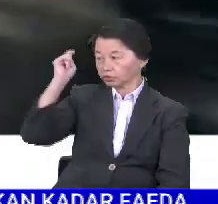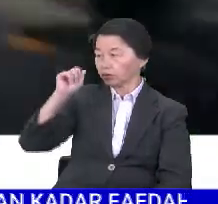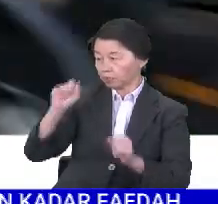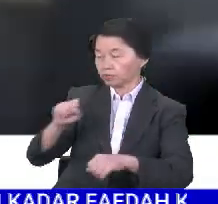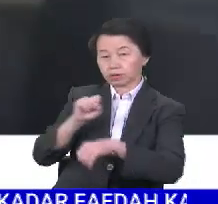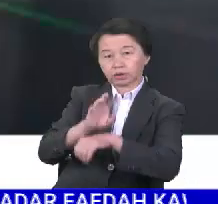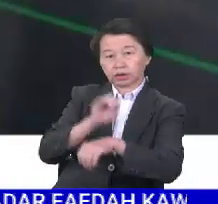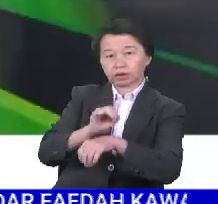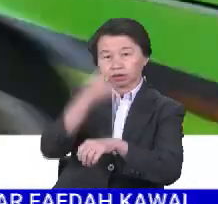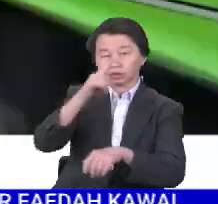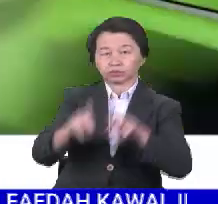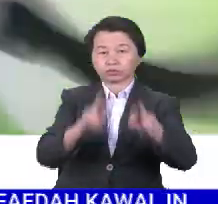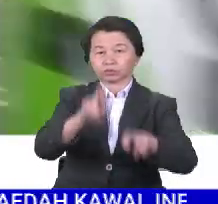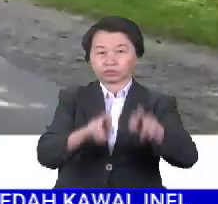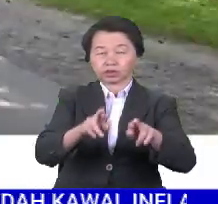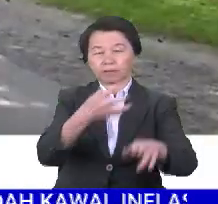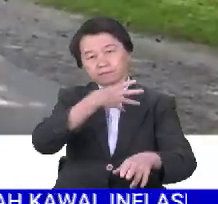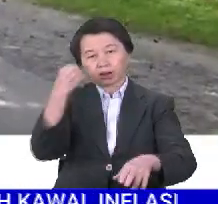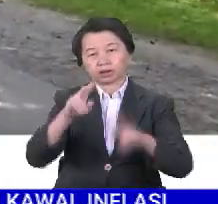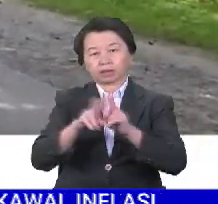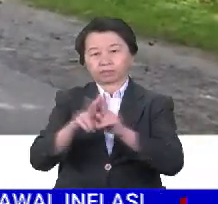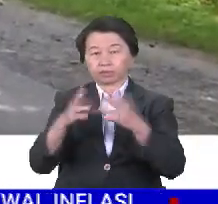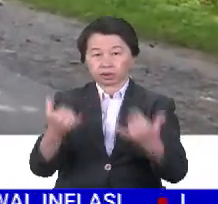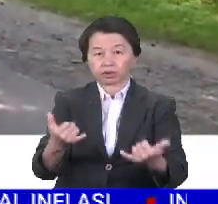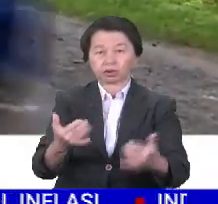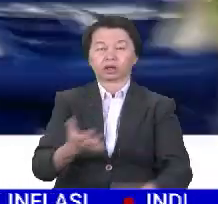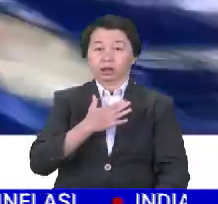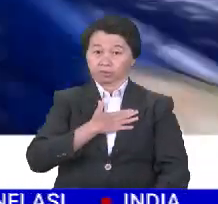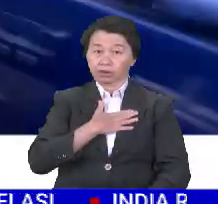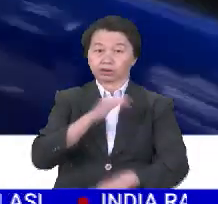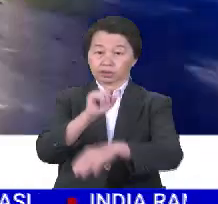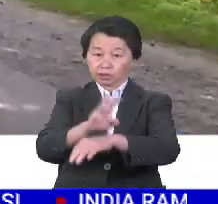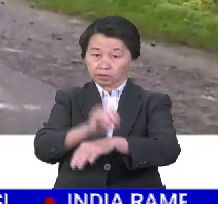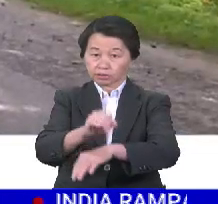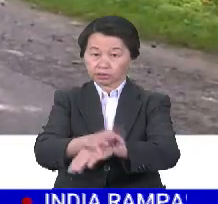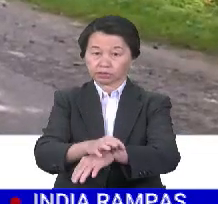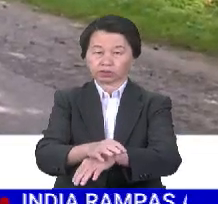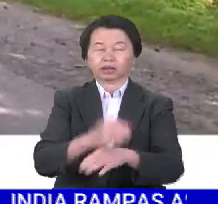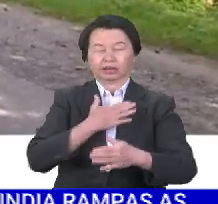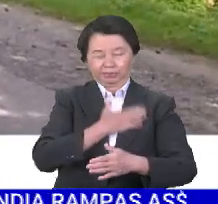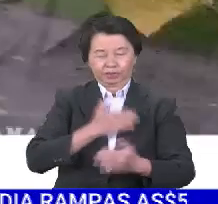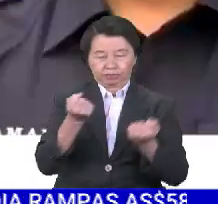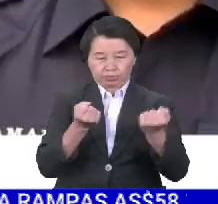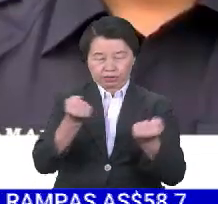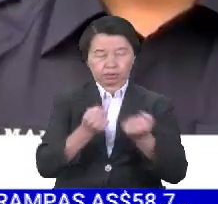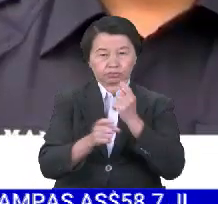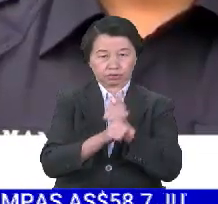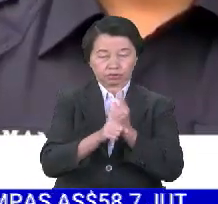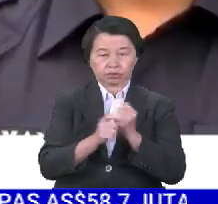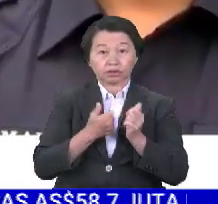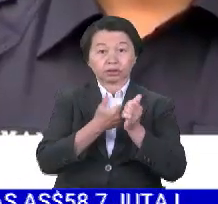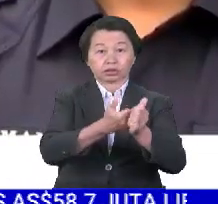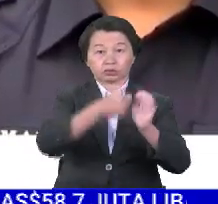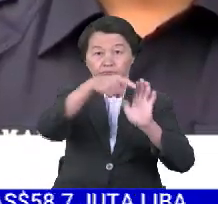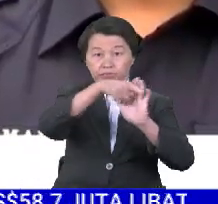mungkin dalam perjalanan untuk pulang ke kampung masing-masing ketika ini. Nasihat saya adalah memandu dengan cermat dan ikut